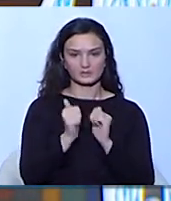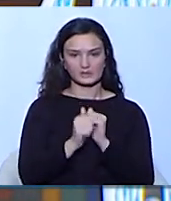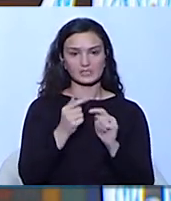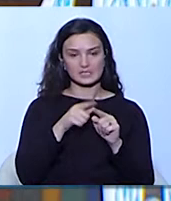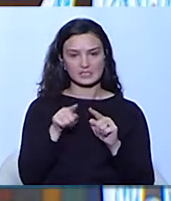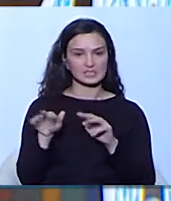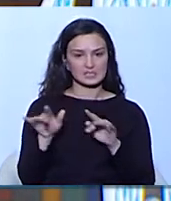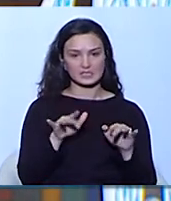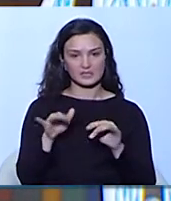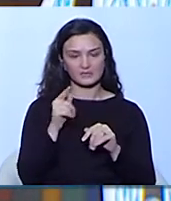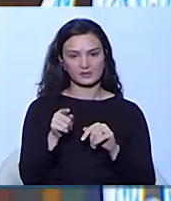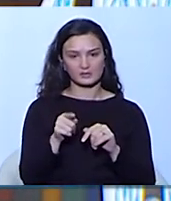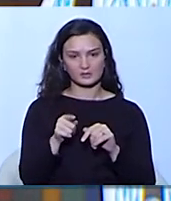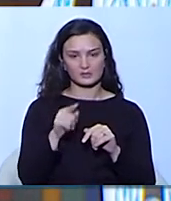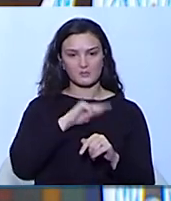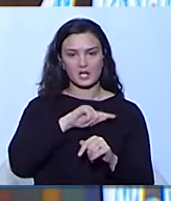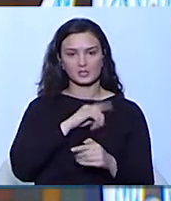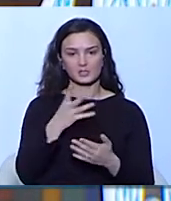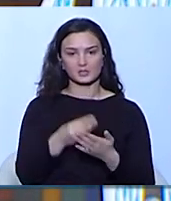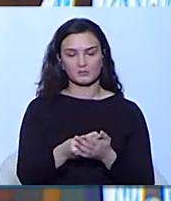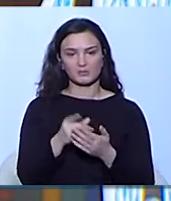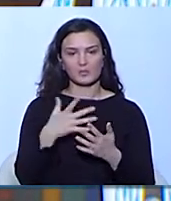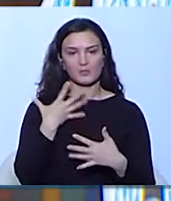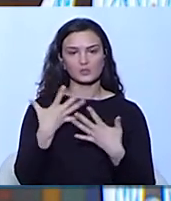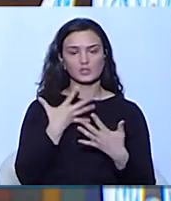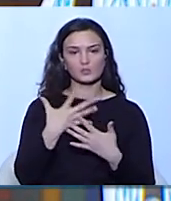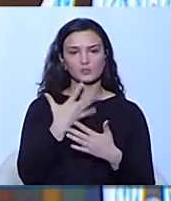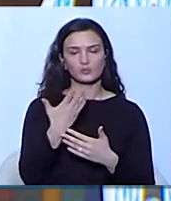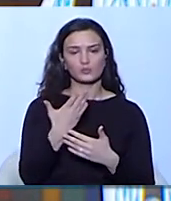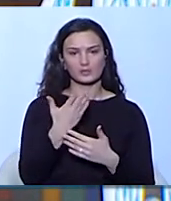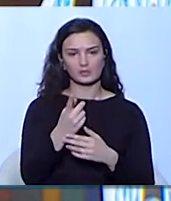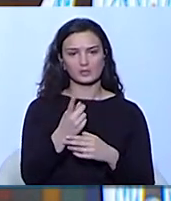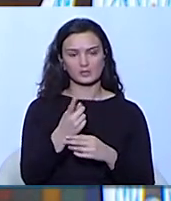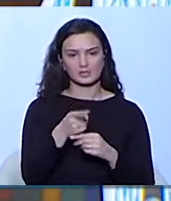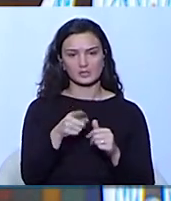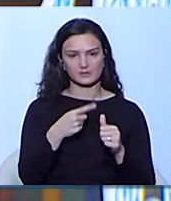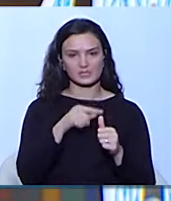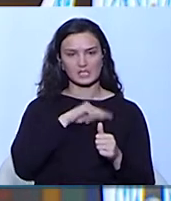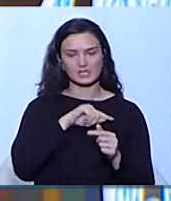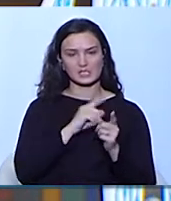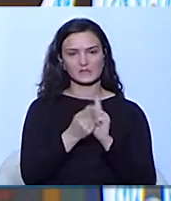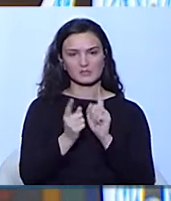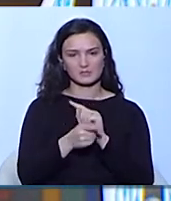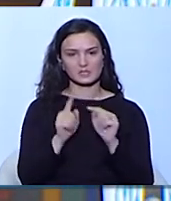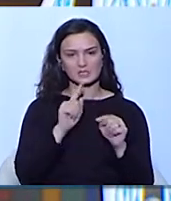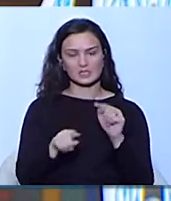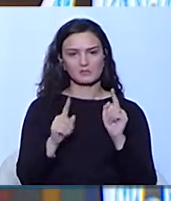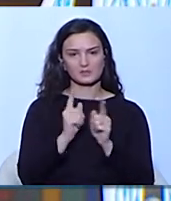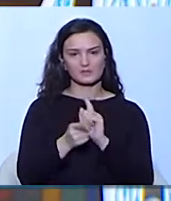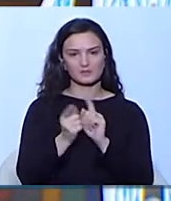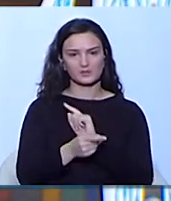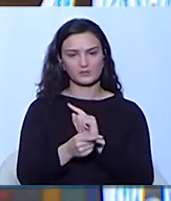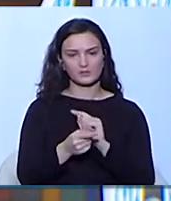ის ქცევითი მახასიათებლები, ემოციური მახასიათებლები, რომლებიც თქვენ ახსენეთ, ეს არის ხასიათის ცვლილება, სწრაფი